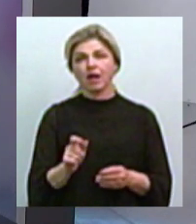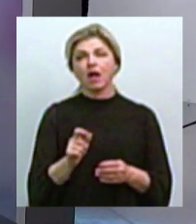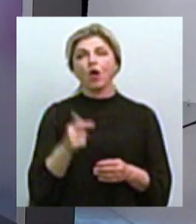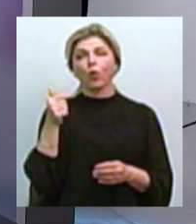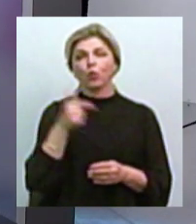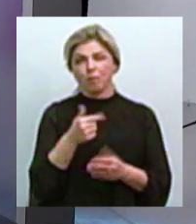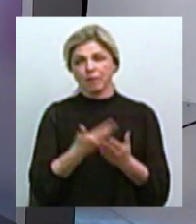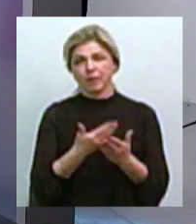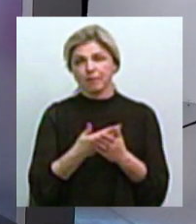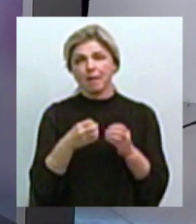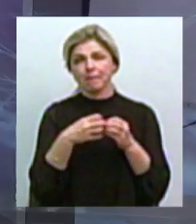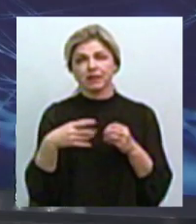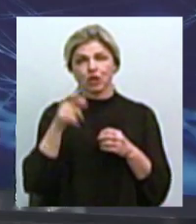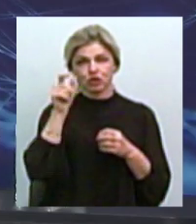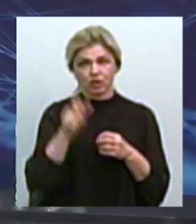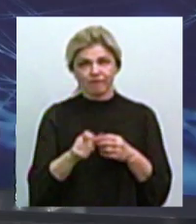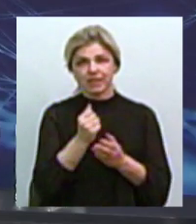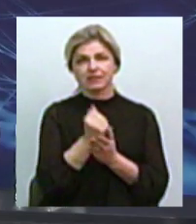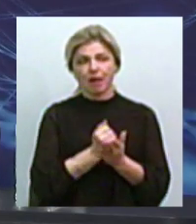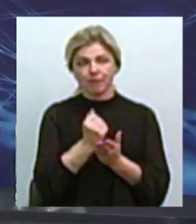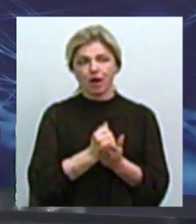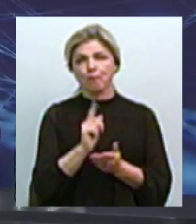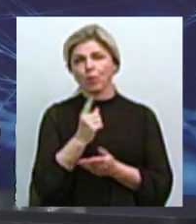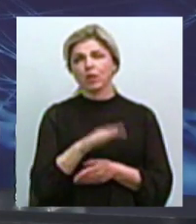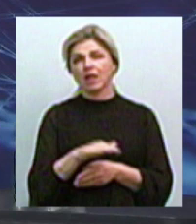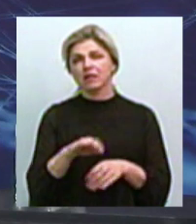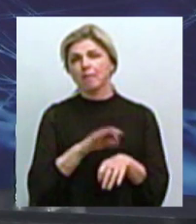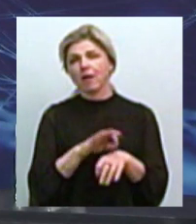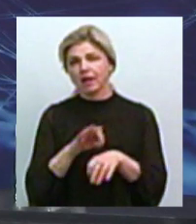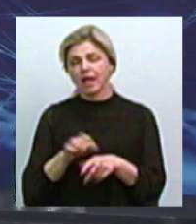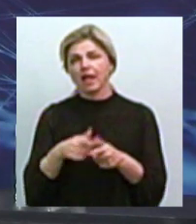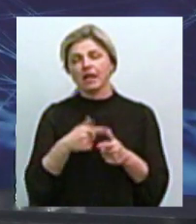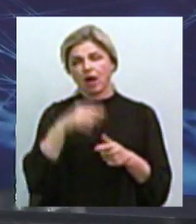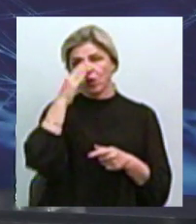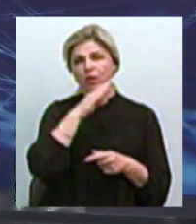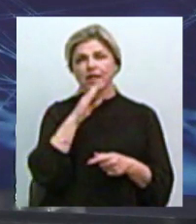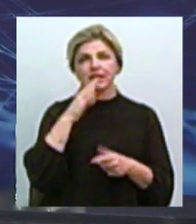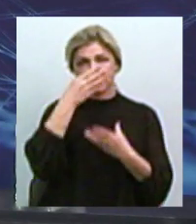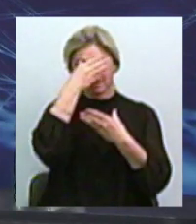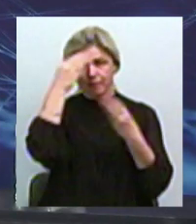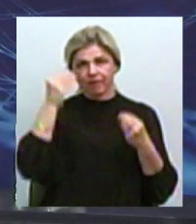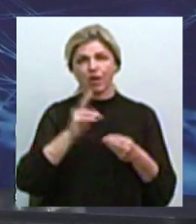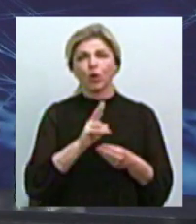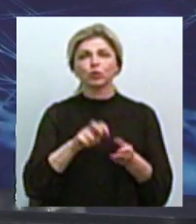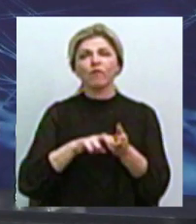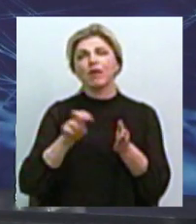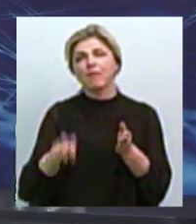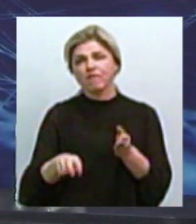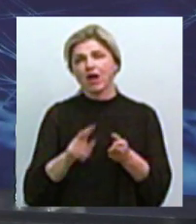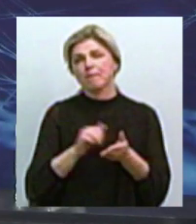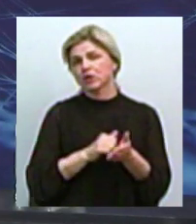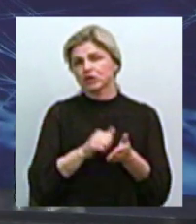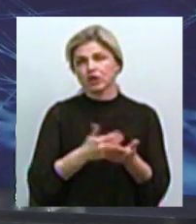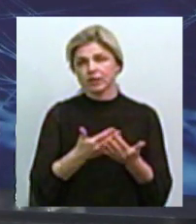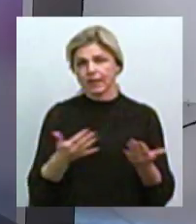15 человек, даже еще там с запасом, да, потому что дети болеют, или родители забывают, или кто-то там выбывает по своим каким-то причинам, в основном